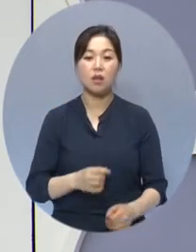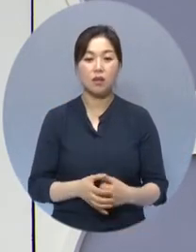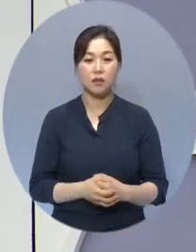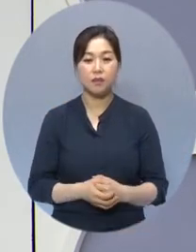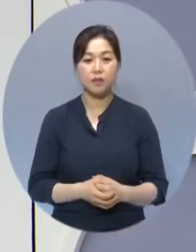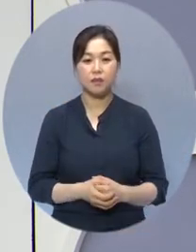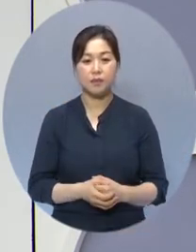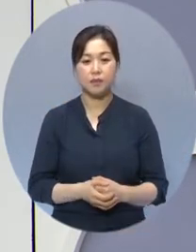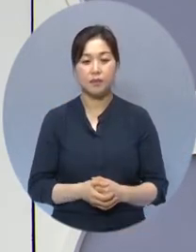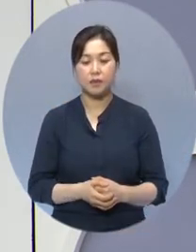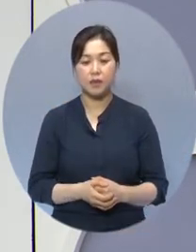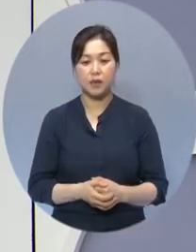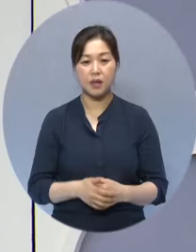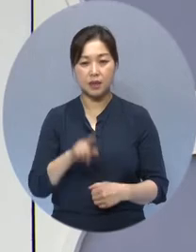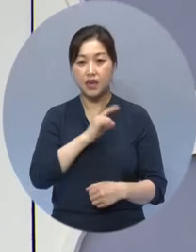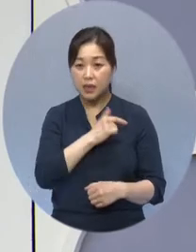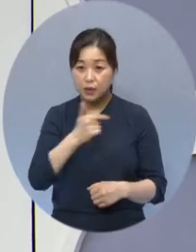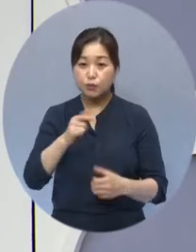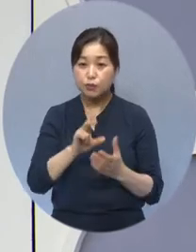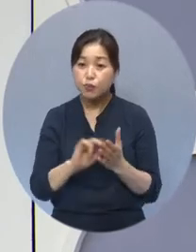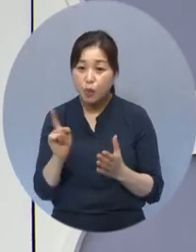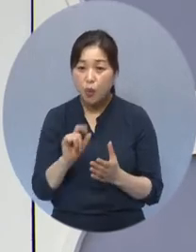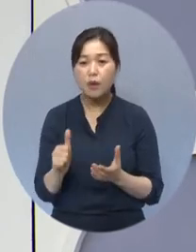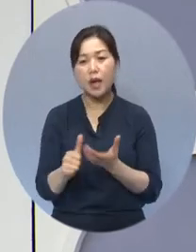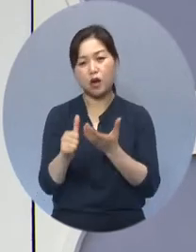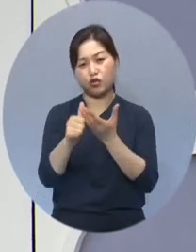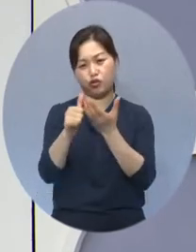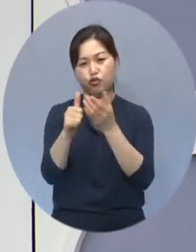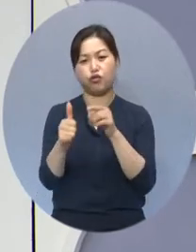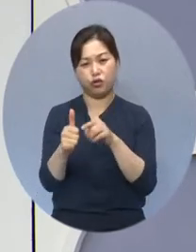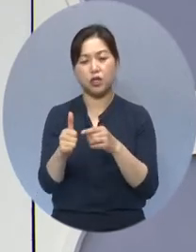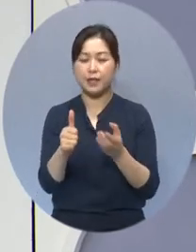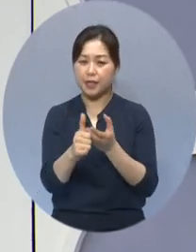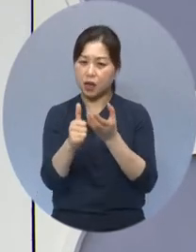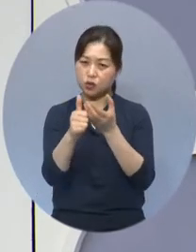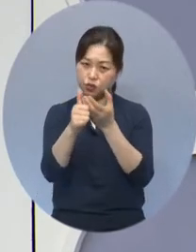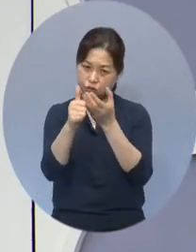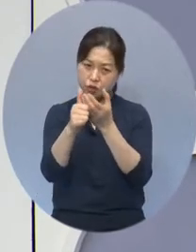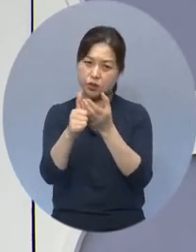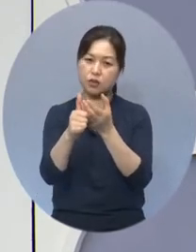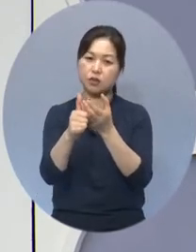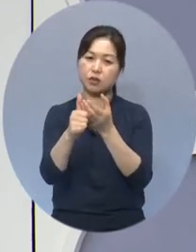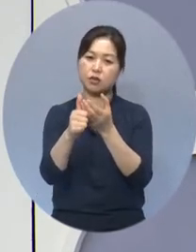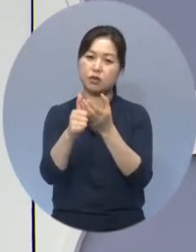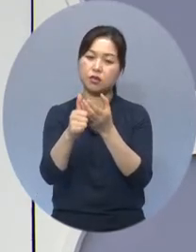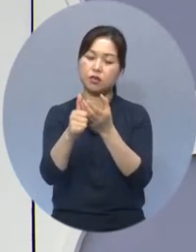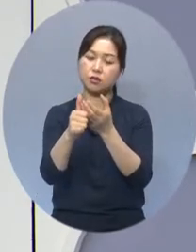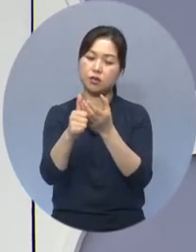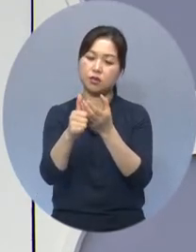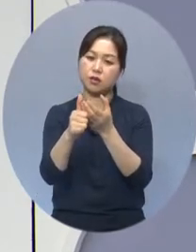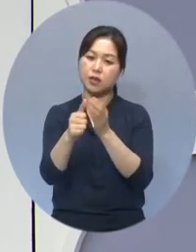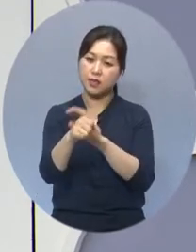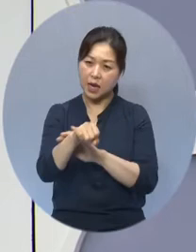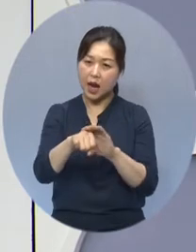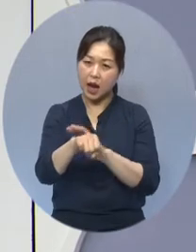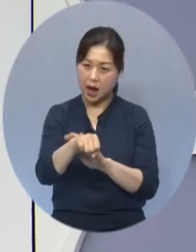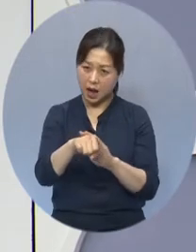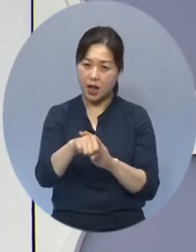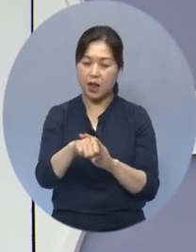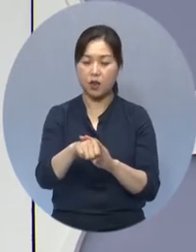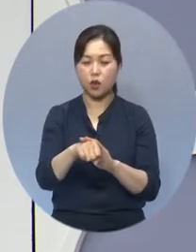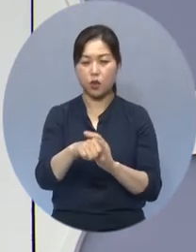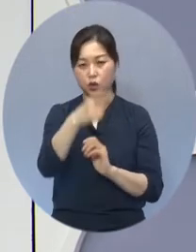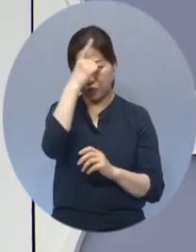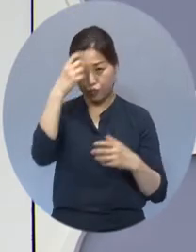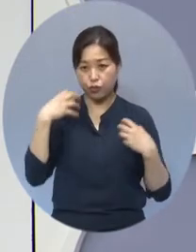큰 요인이 양육 문제입니다. 그래서 양육을 어떻게 하면 좀 더 쉽게 또 국가에서